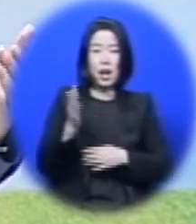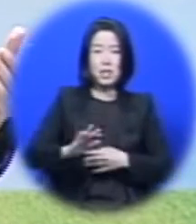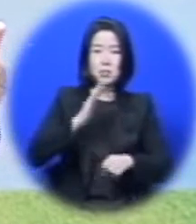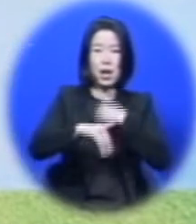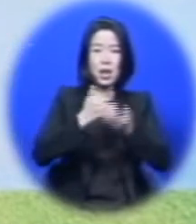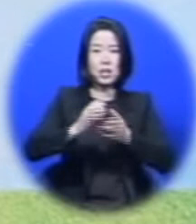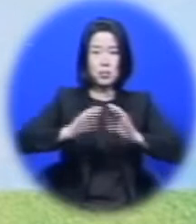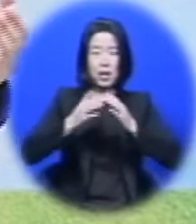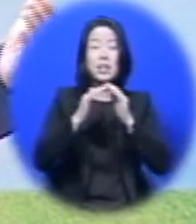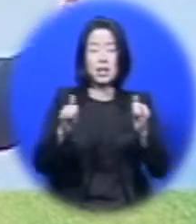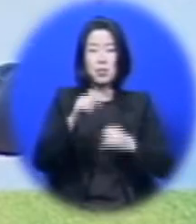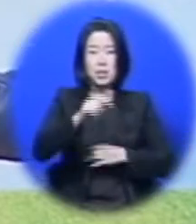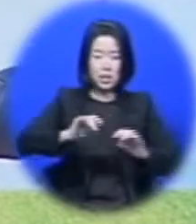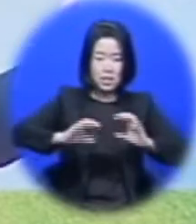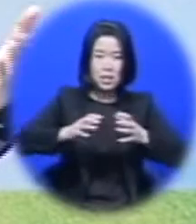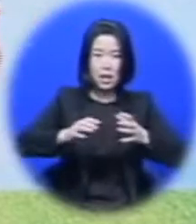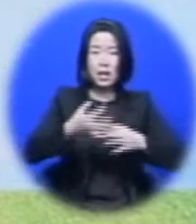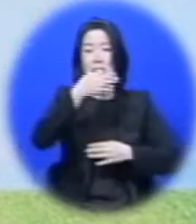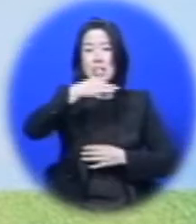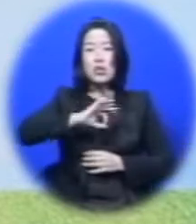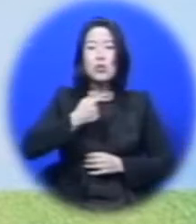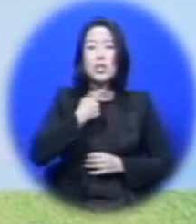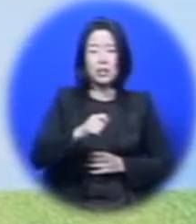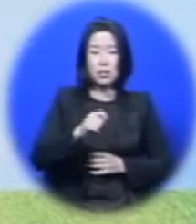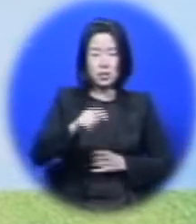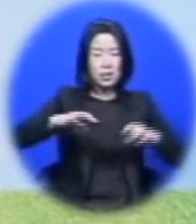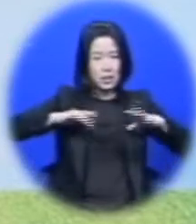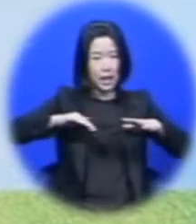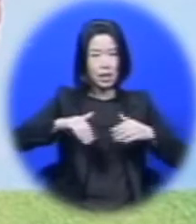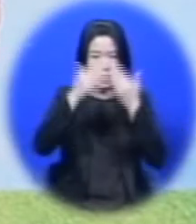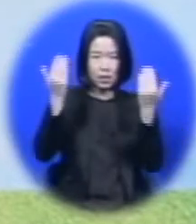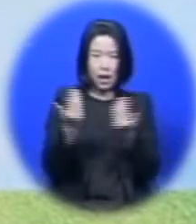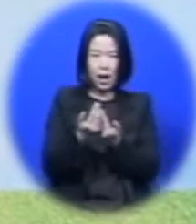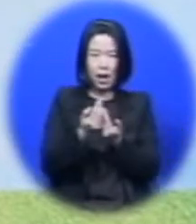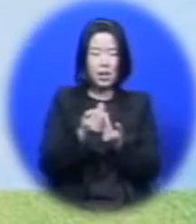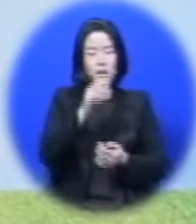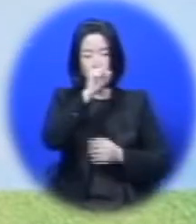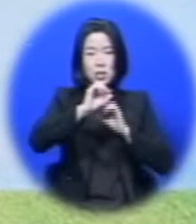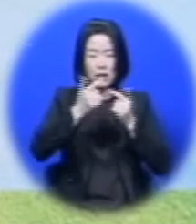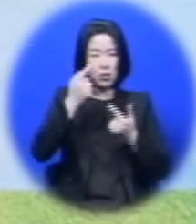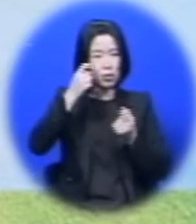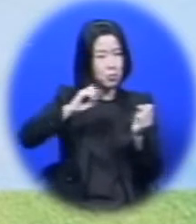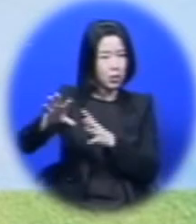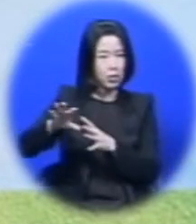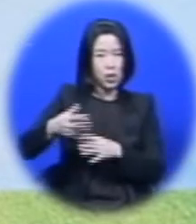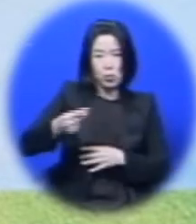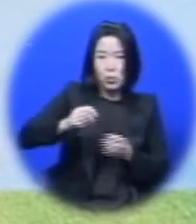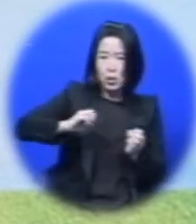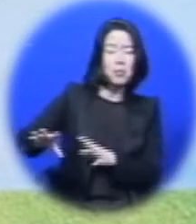나라 사람은 이 세상에 유익하던 것, 자랑거리 다 해로 여기고 배설물처럼 버려진다는